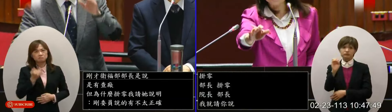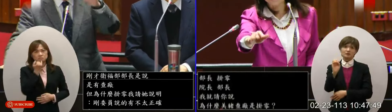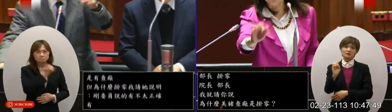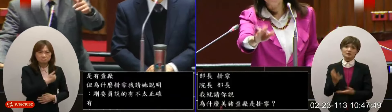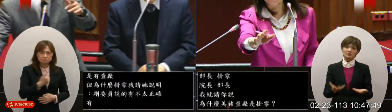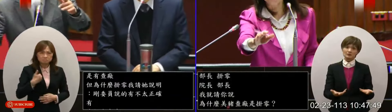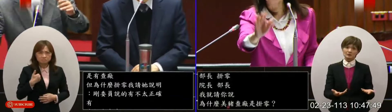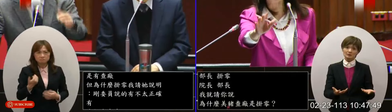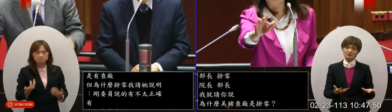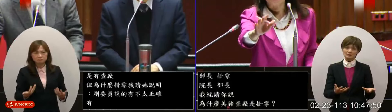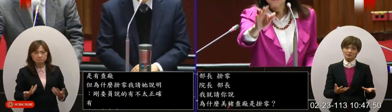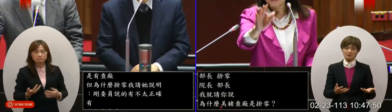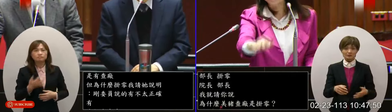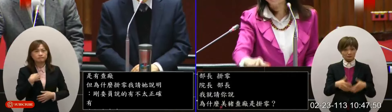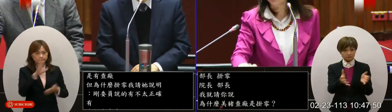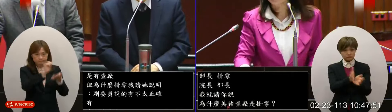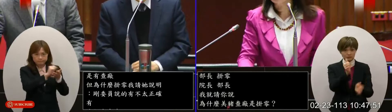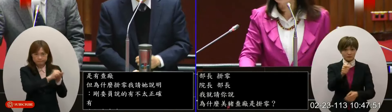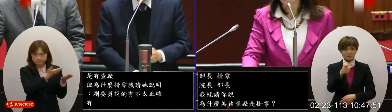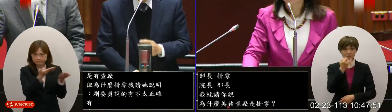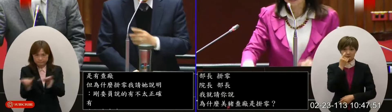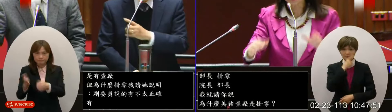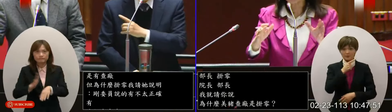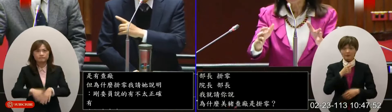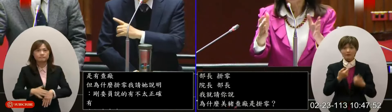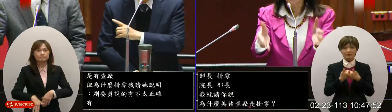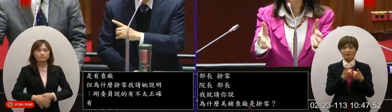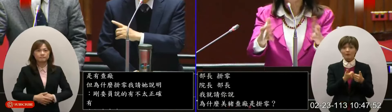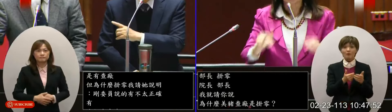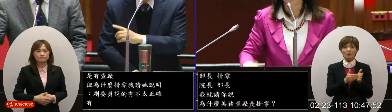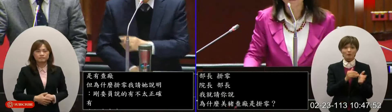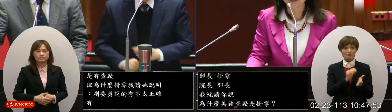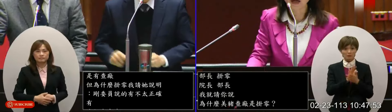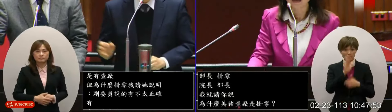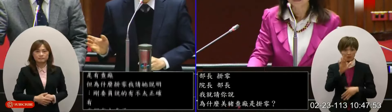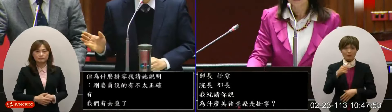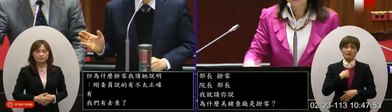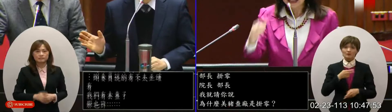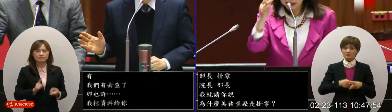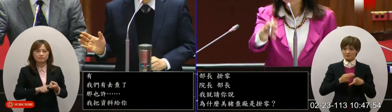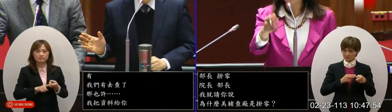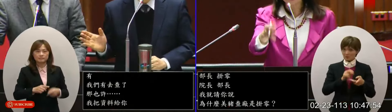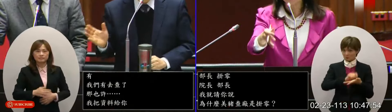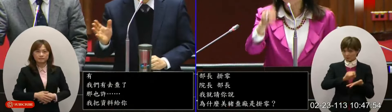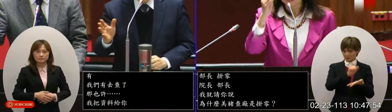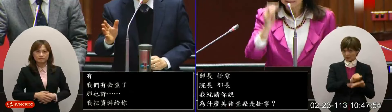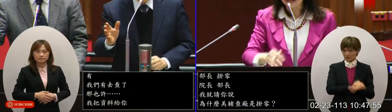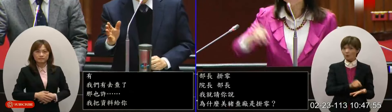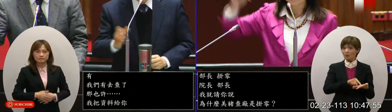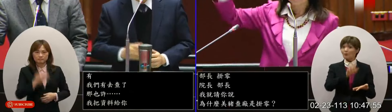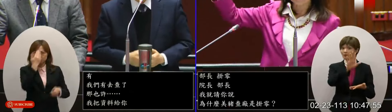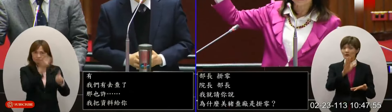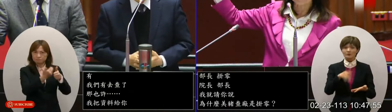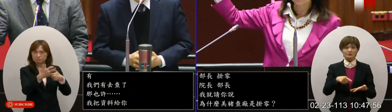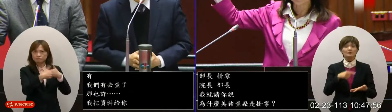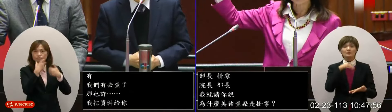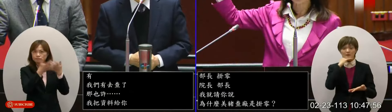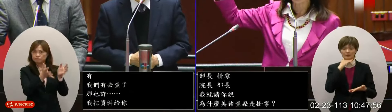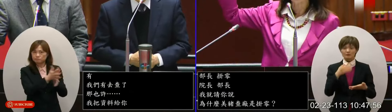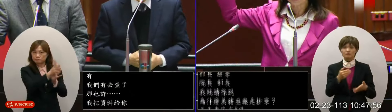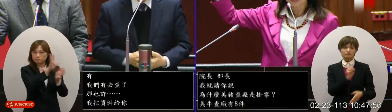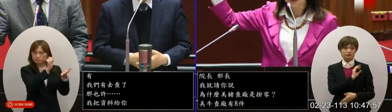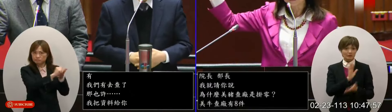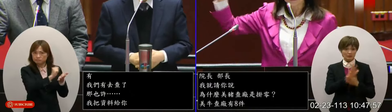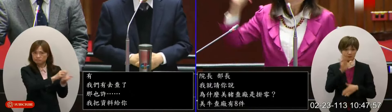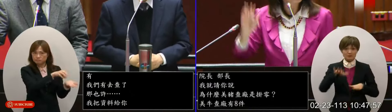子是这样子，就这件事，部长。可不可以会后啊？就是我相信你们有报告。 对， 啊，那你们会后 马上把资料 相关